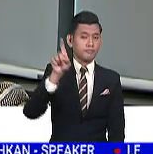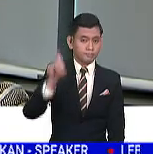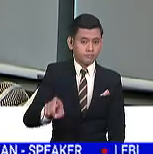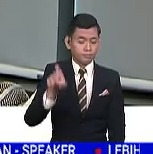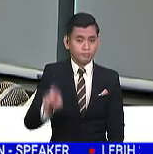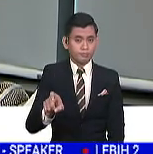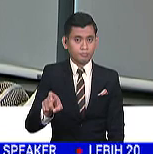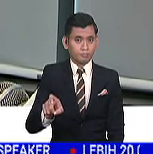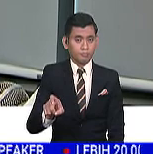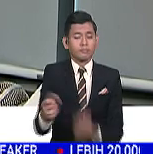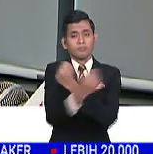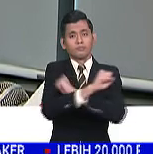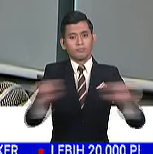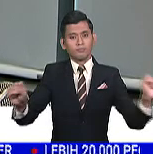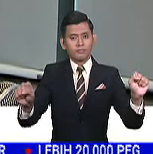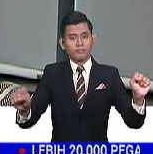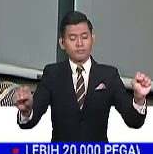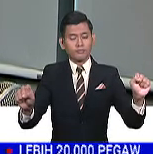hendaklah bersedia